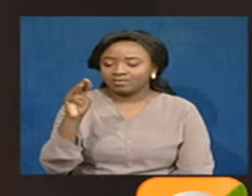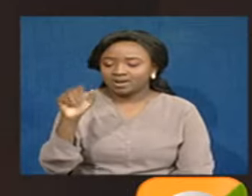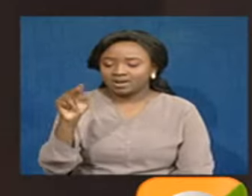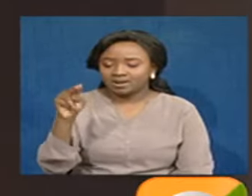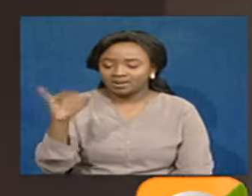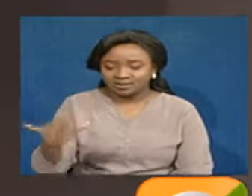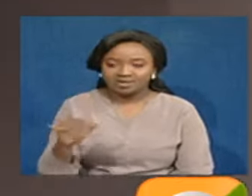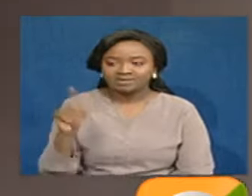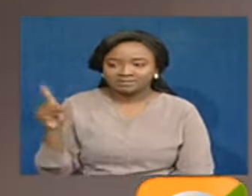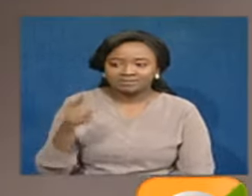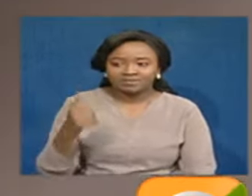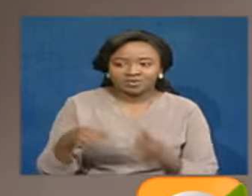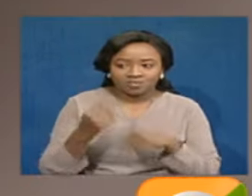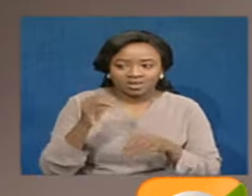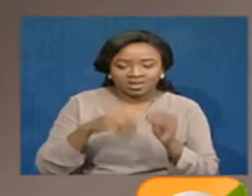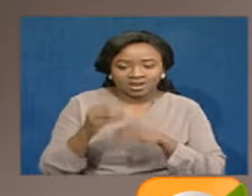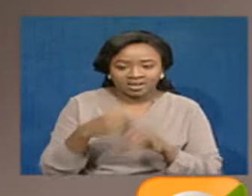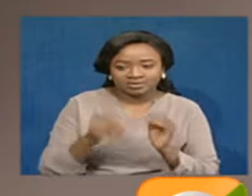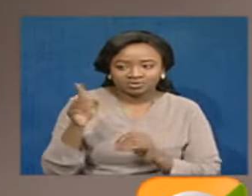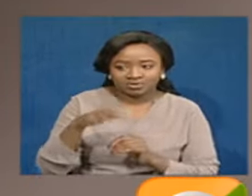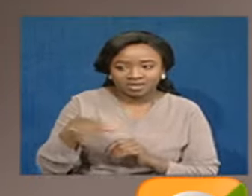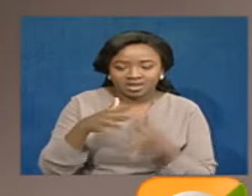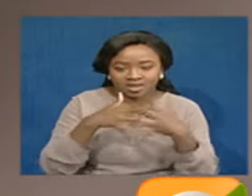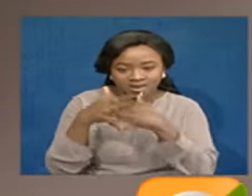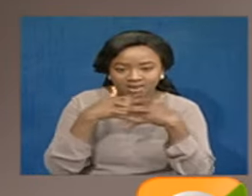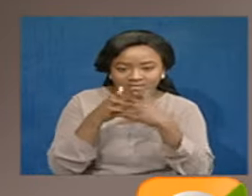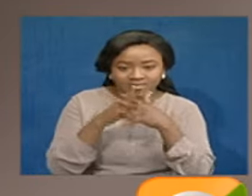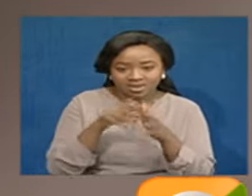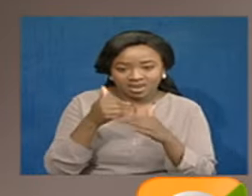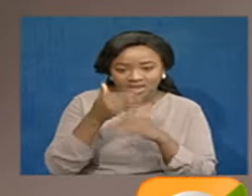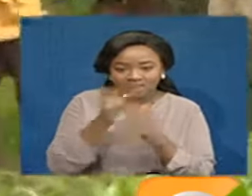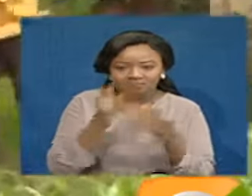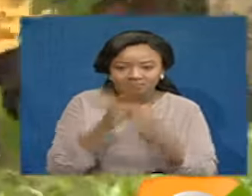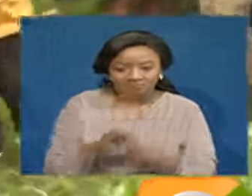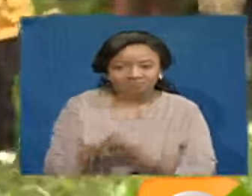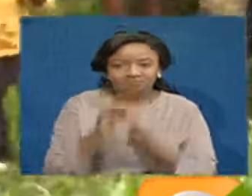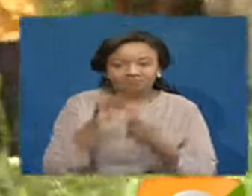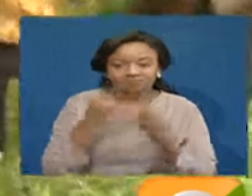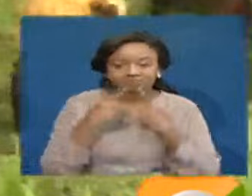la Minnesota nchini Marekani baada ya matokeo rasmi kutangazwa.